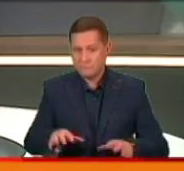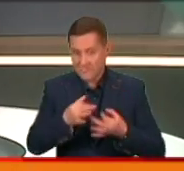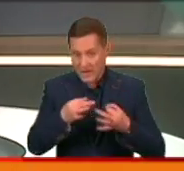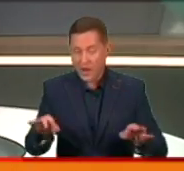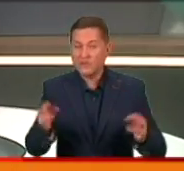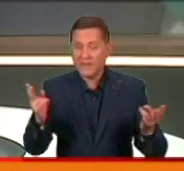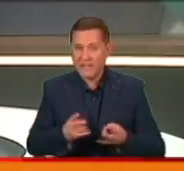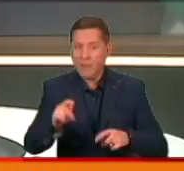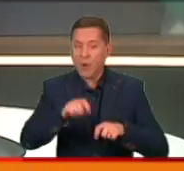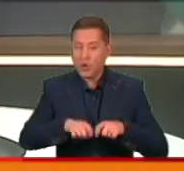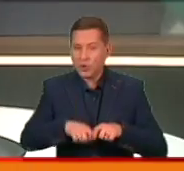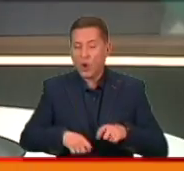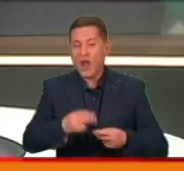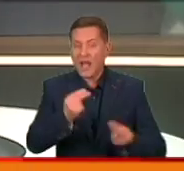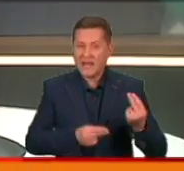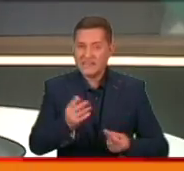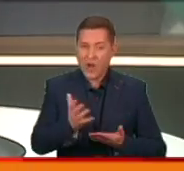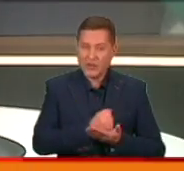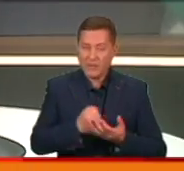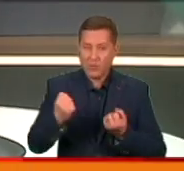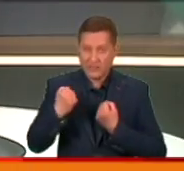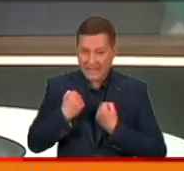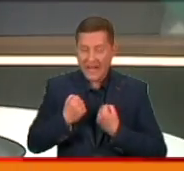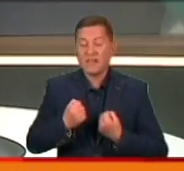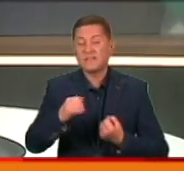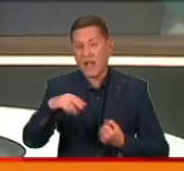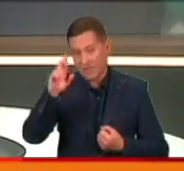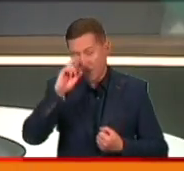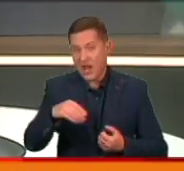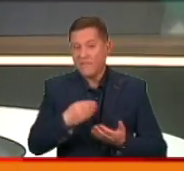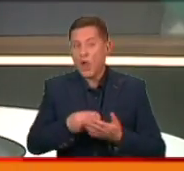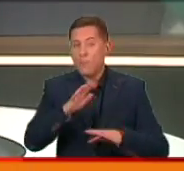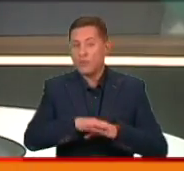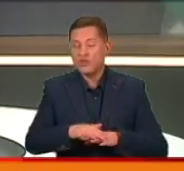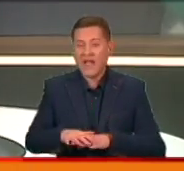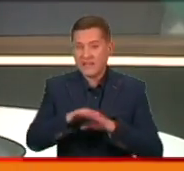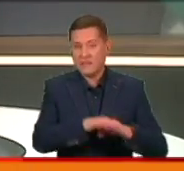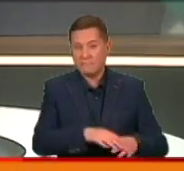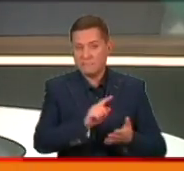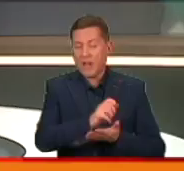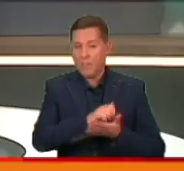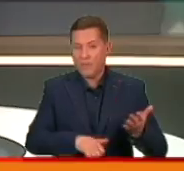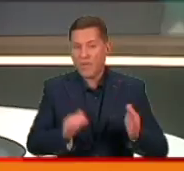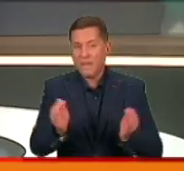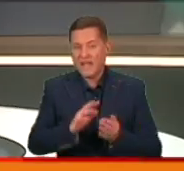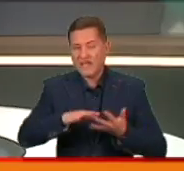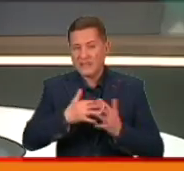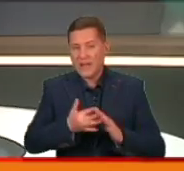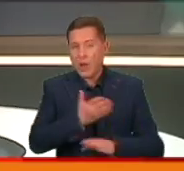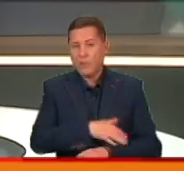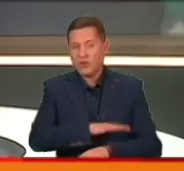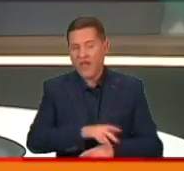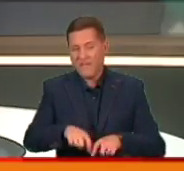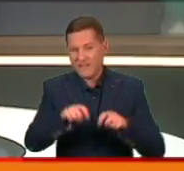контроль, тоді гравці отримують захист, а державний бюджет – наповнення. Ідея спала на думку, коли у його маленькому селищі на Полтавщині